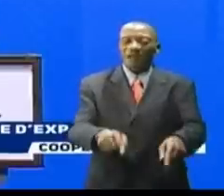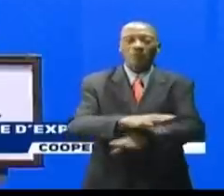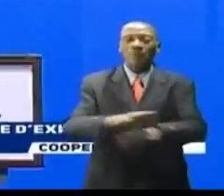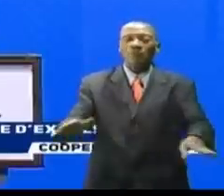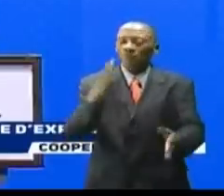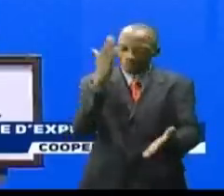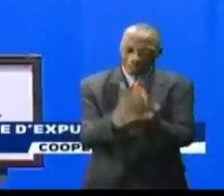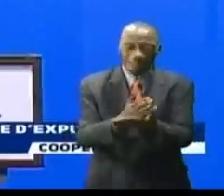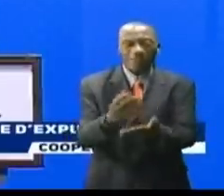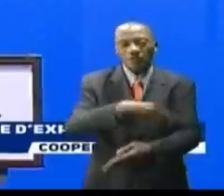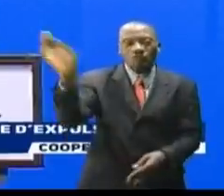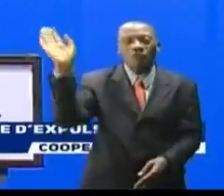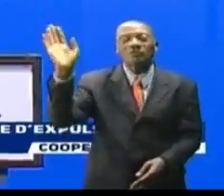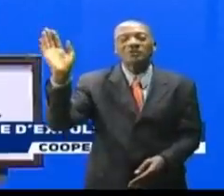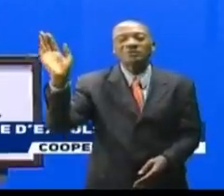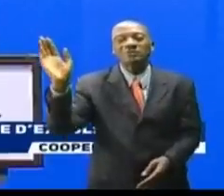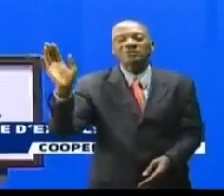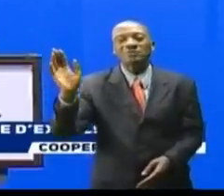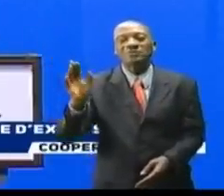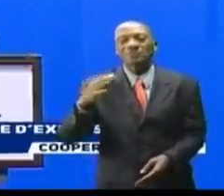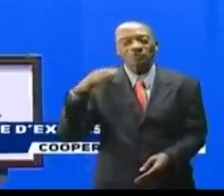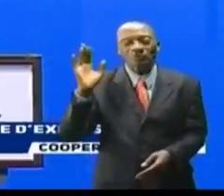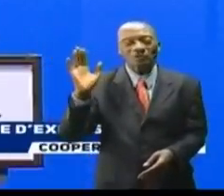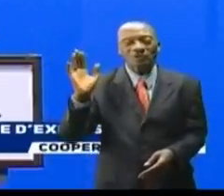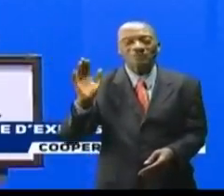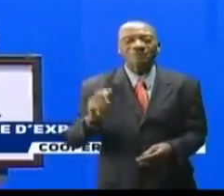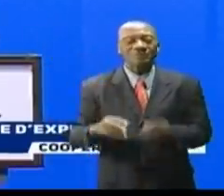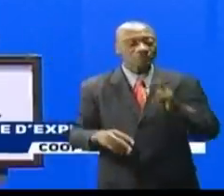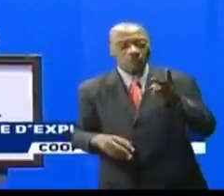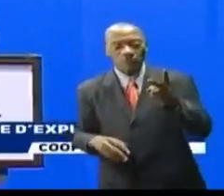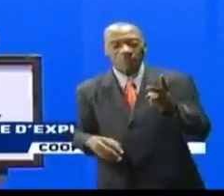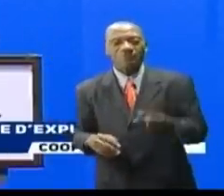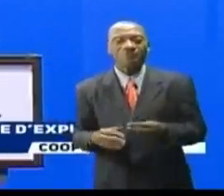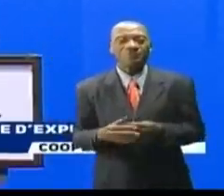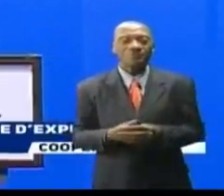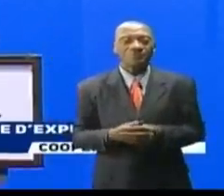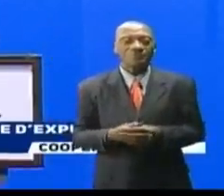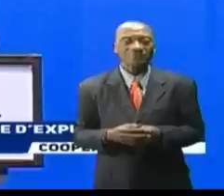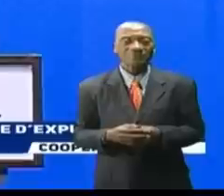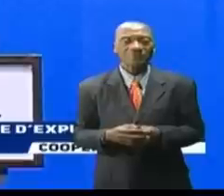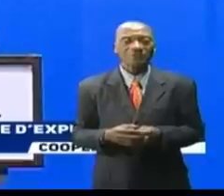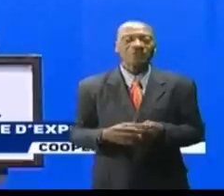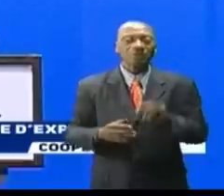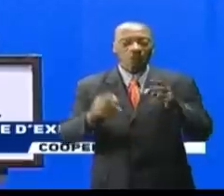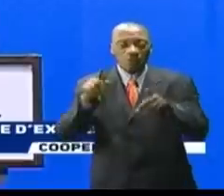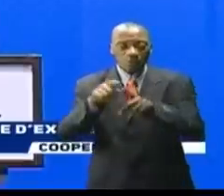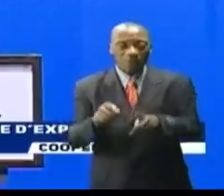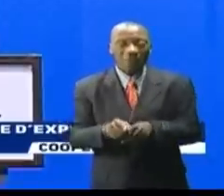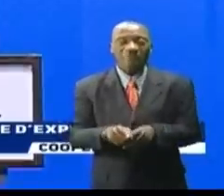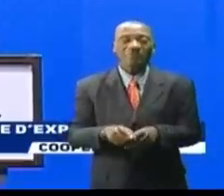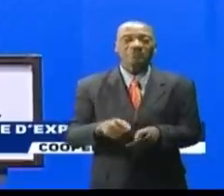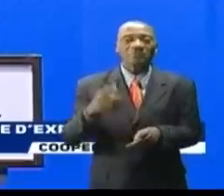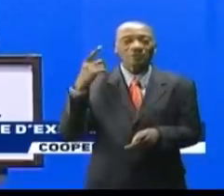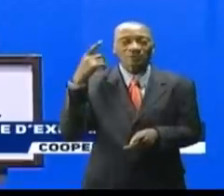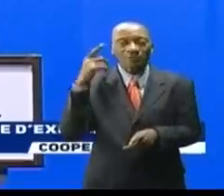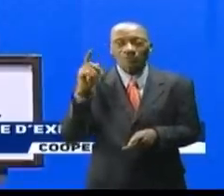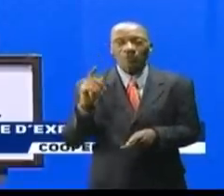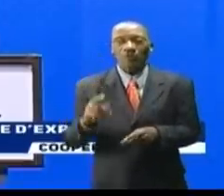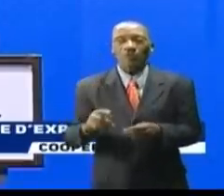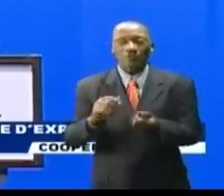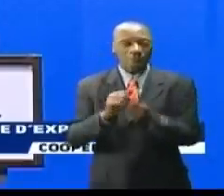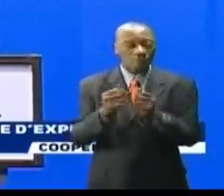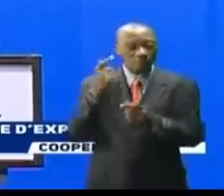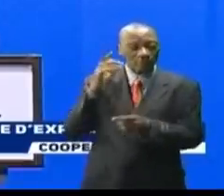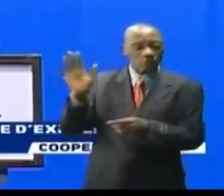en République démocratique du Congo. Et ce, en raison d'une part de la persistance de son pays